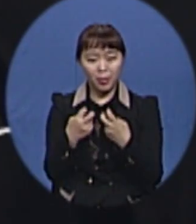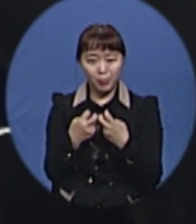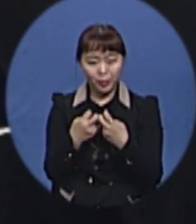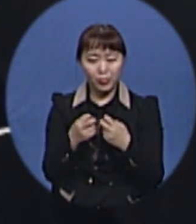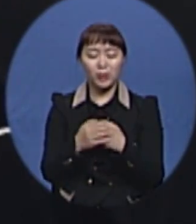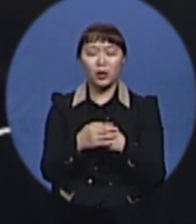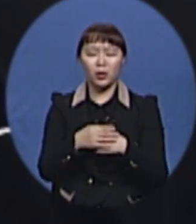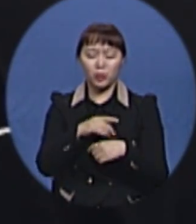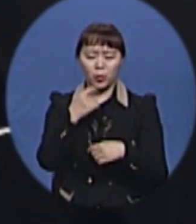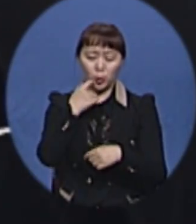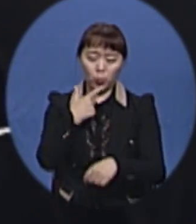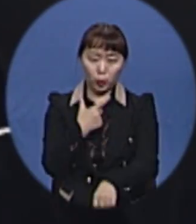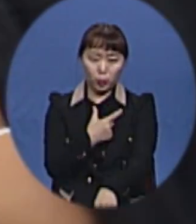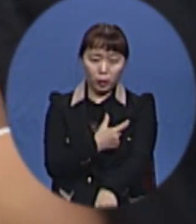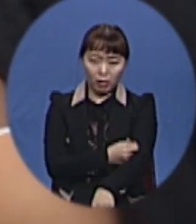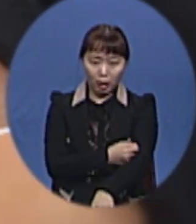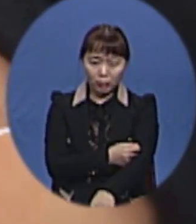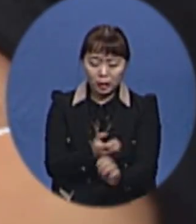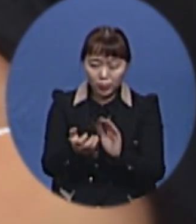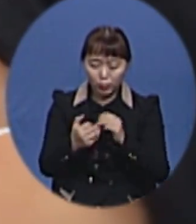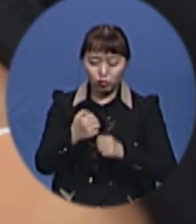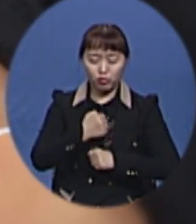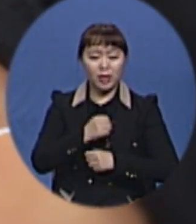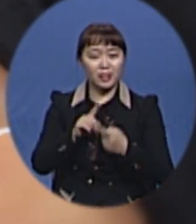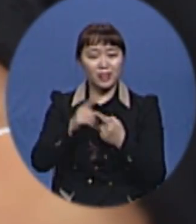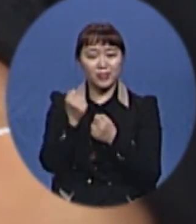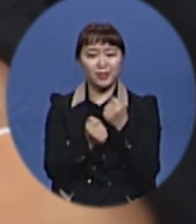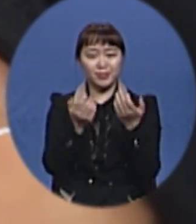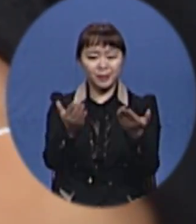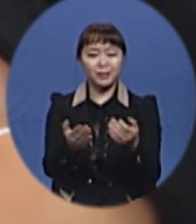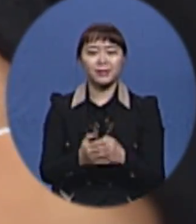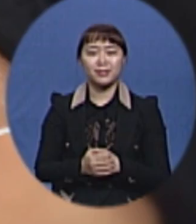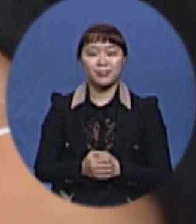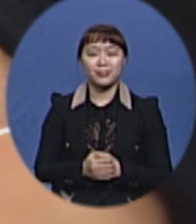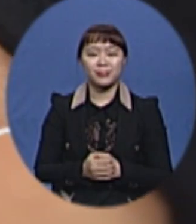팁에서는 독감 예방접종 전 주의사항 알아봅니다.